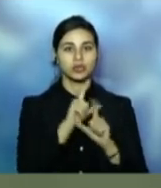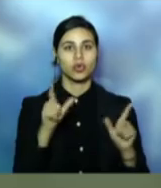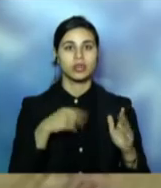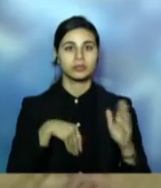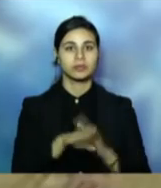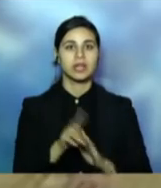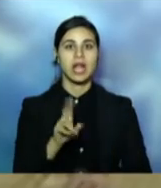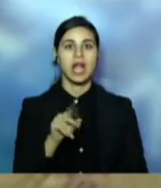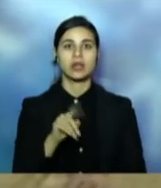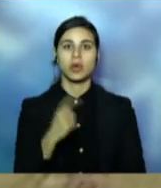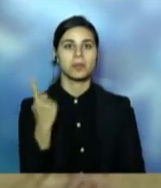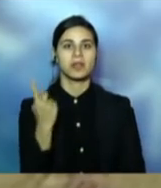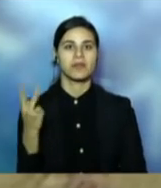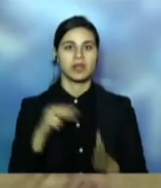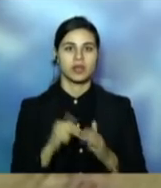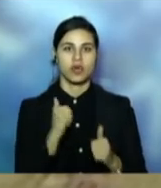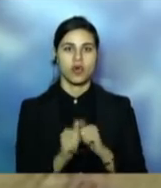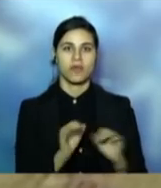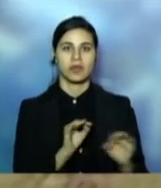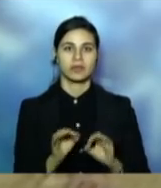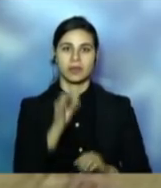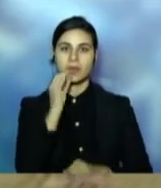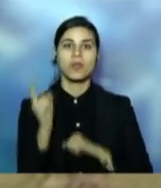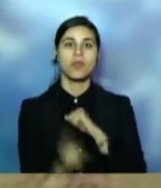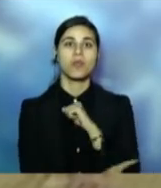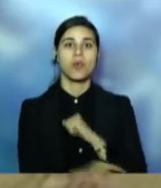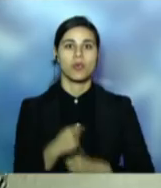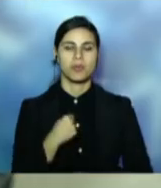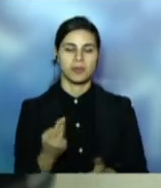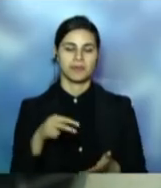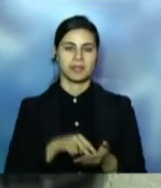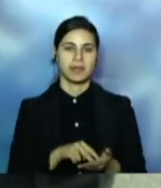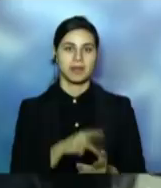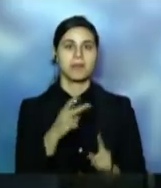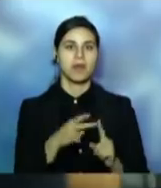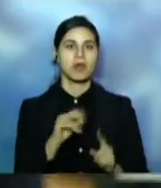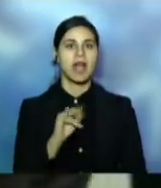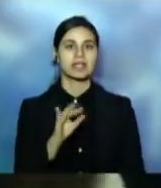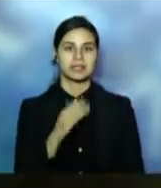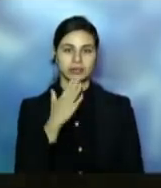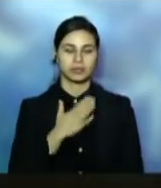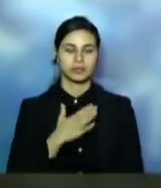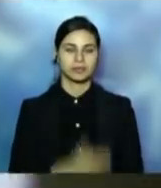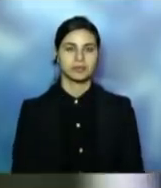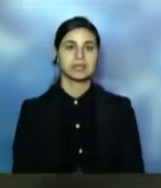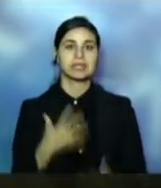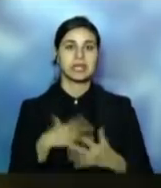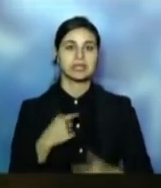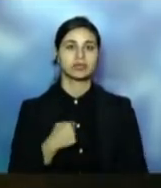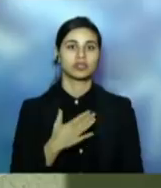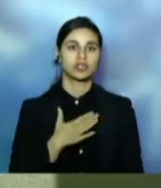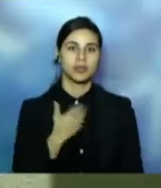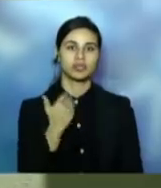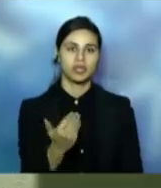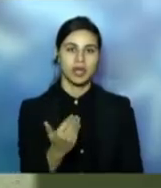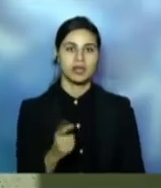მივდივარ და კატო დგება სუპირველი ყოველთვის. ბოლოს სუმეუდგები მეორე სუანასტასია. აი რევად ტანსაცმელები, ეს ჩემი იყო, ეს